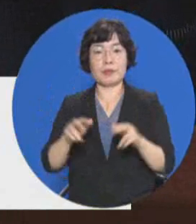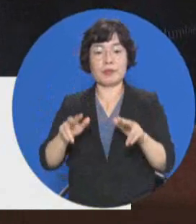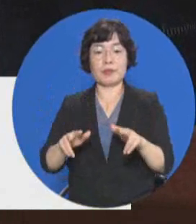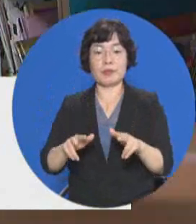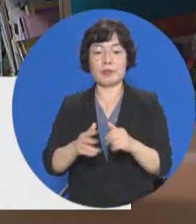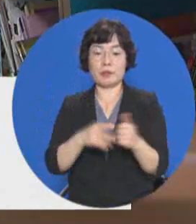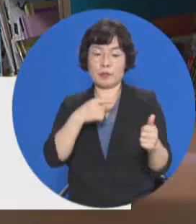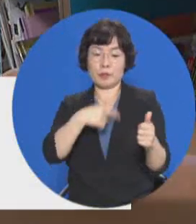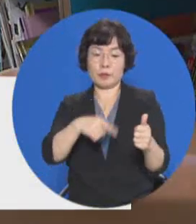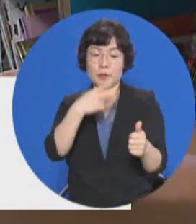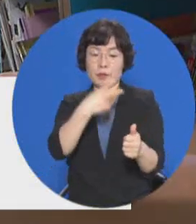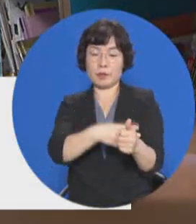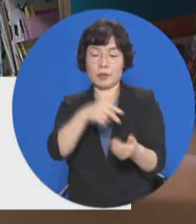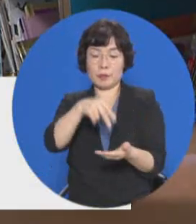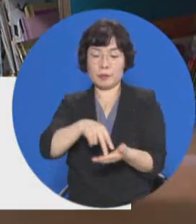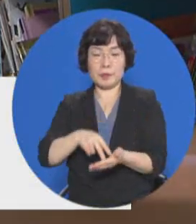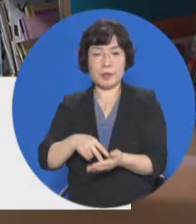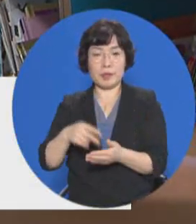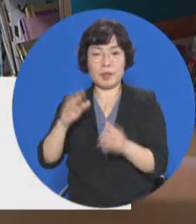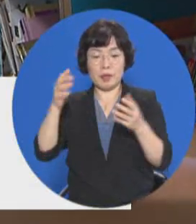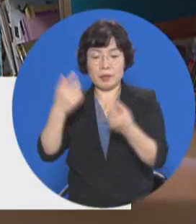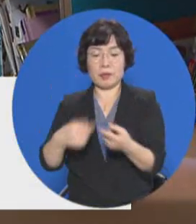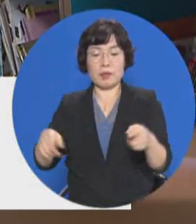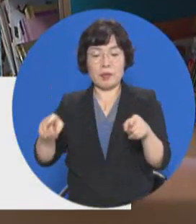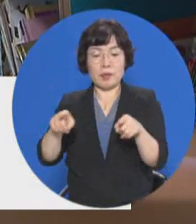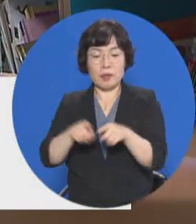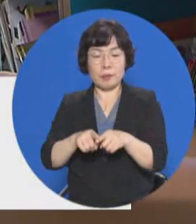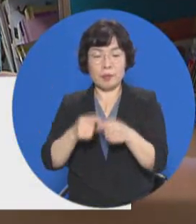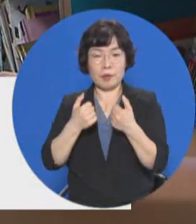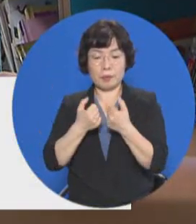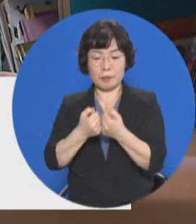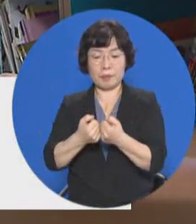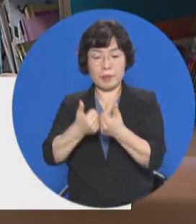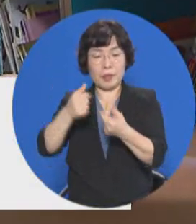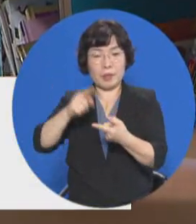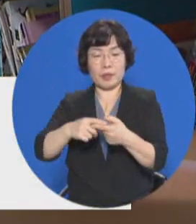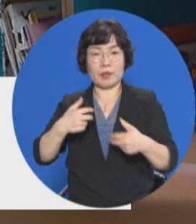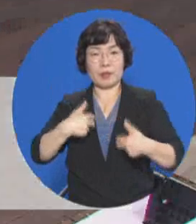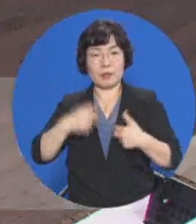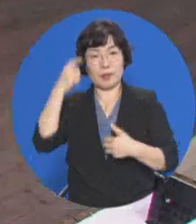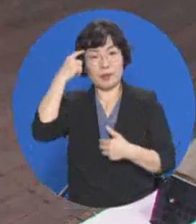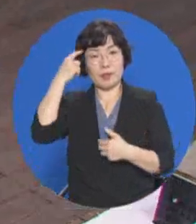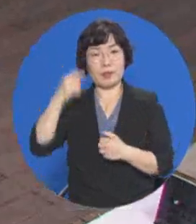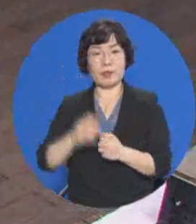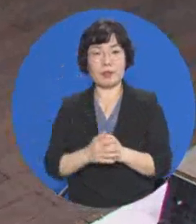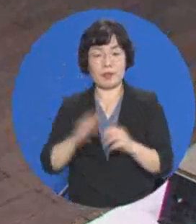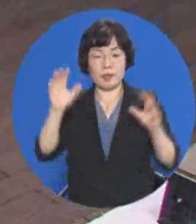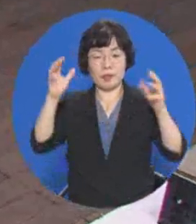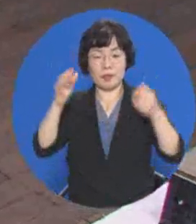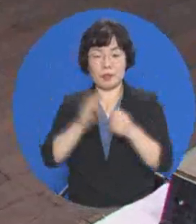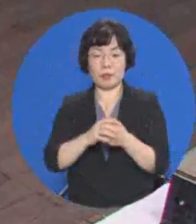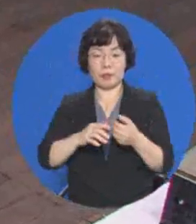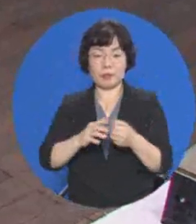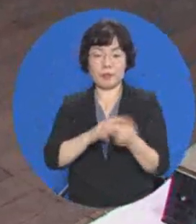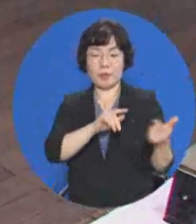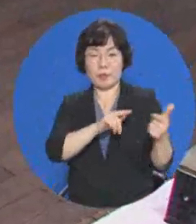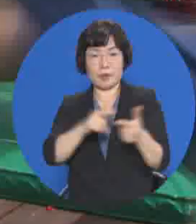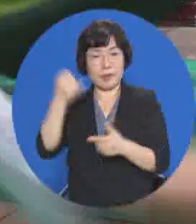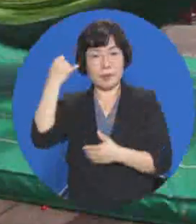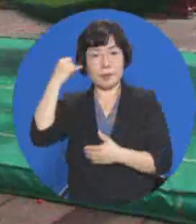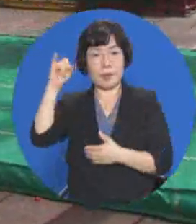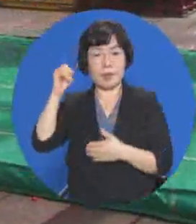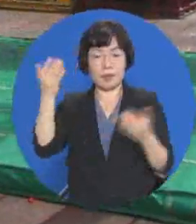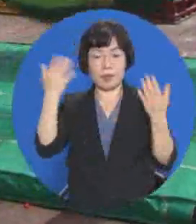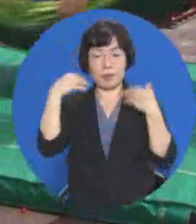뭔가 교사로서 이제 정말 아이들과 이렇게 한다는 것 자체가 즐거웠다라는. 어린아이들의 발랄한 아이디어가